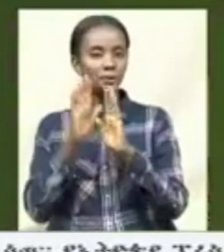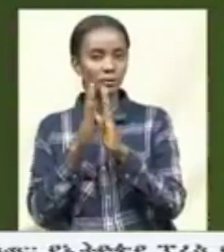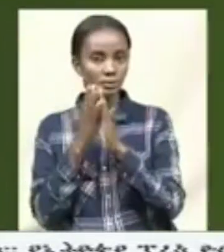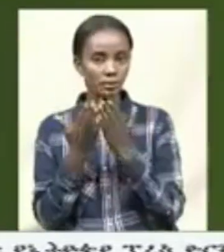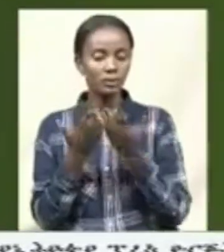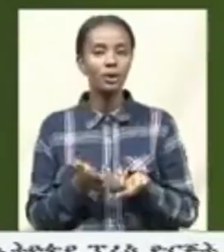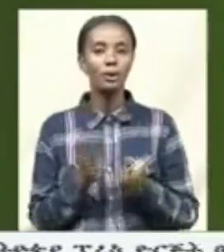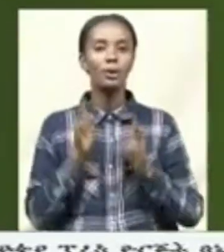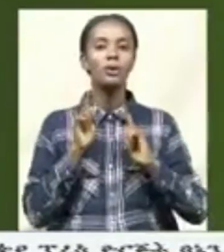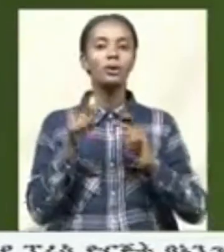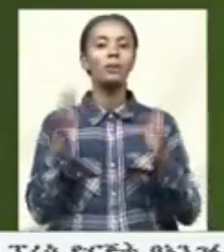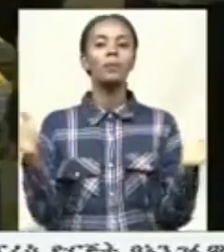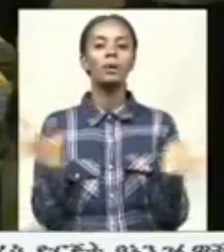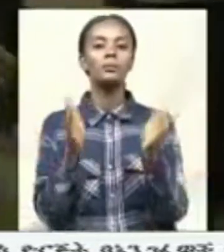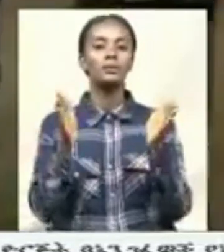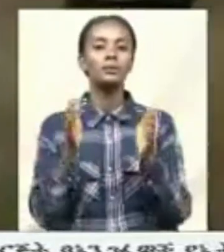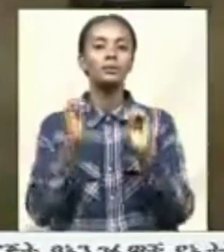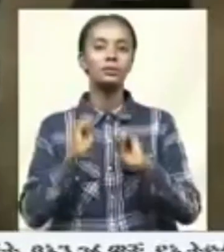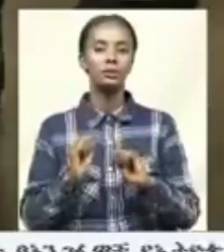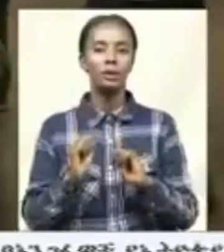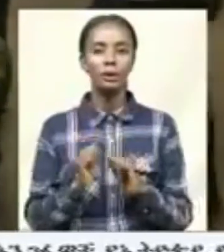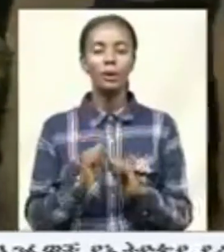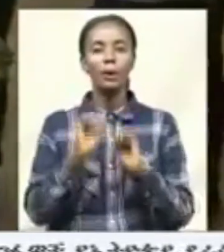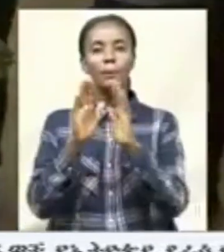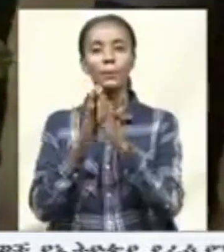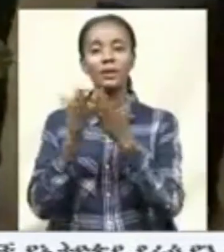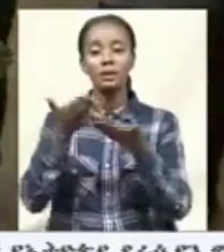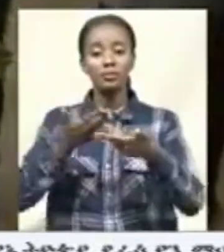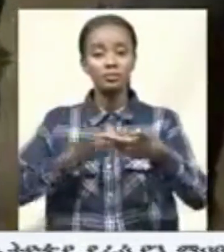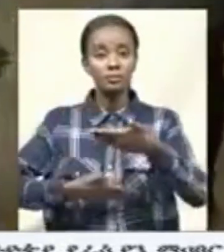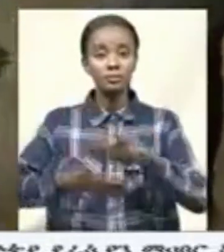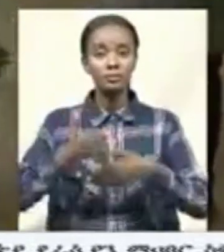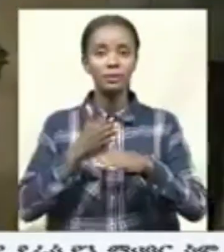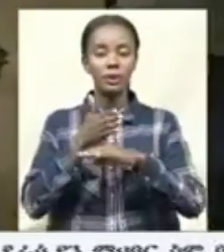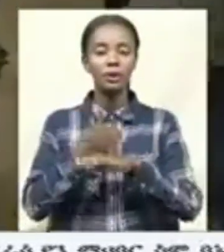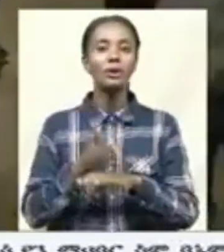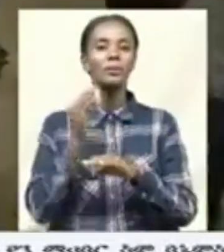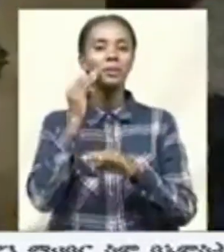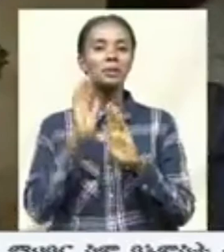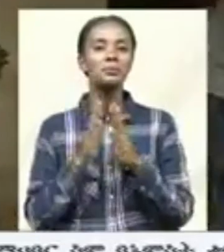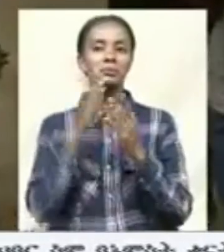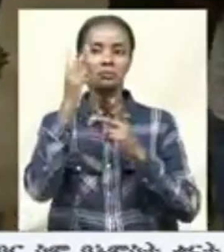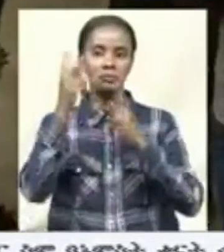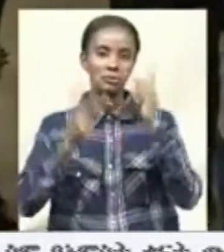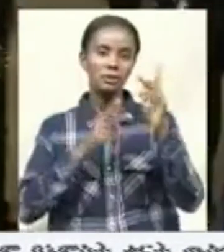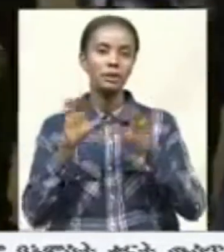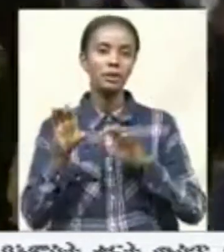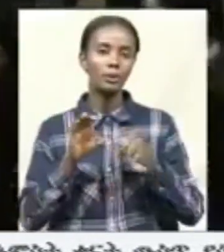እንዲኖሩ ይህን ማበረታታትም ጭምር ነው። ከመጻሕፍቱ ርክብክብ በኋላም የቤተ መጻሕፍቱ ጉብኝት ተደርጓል።